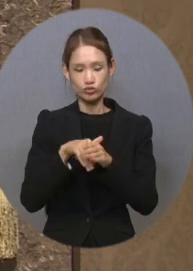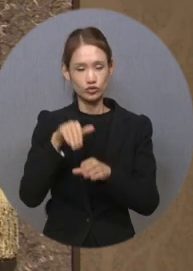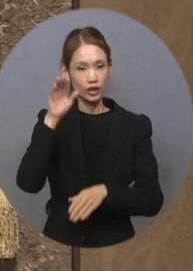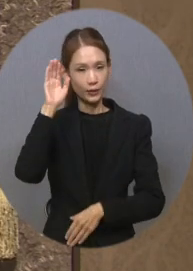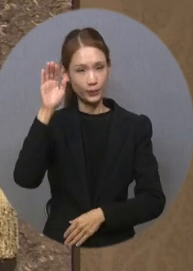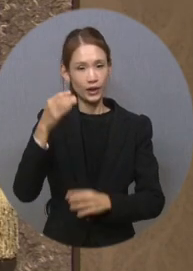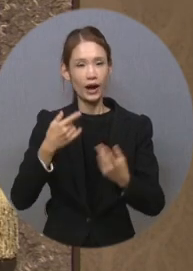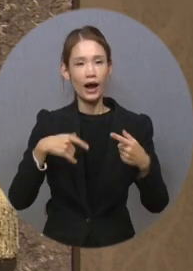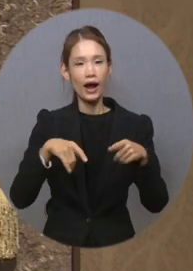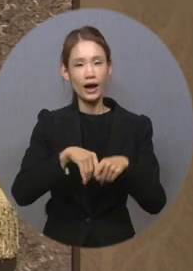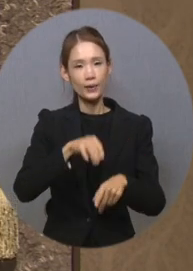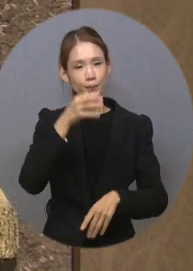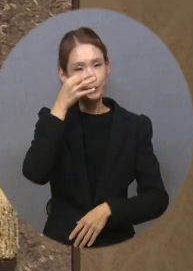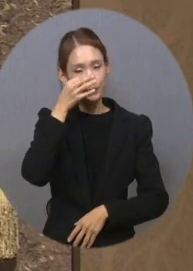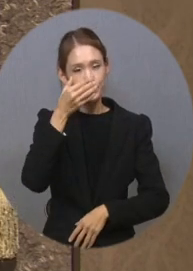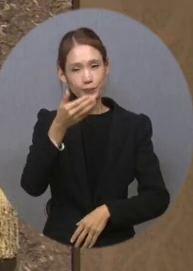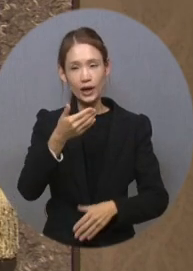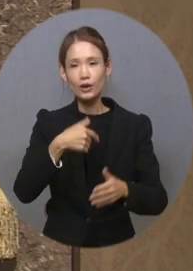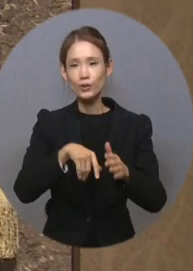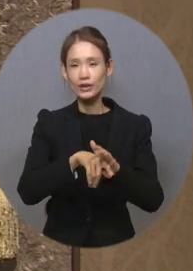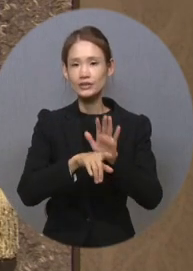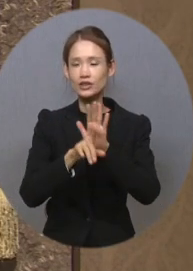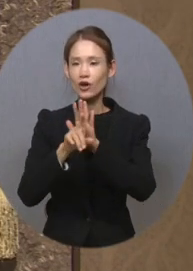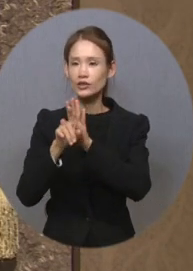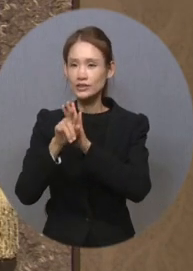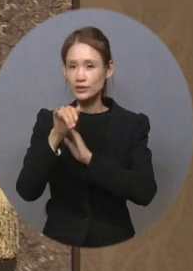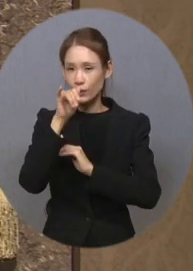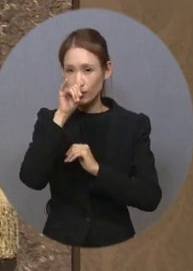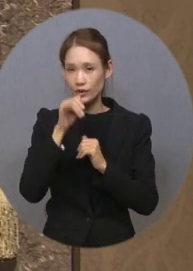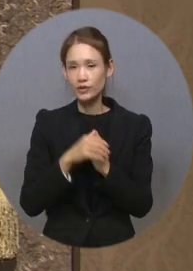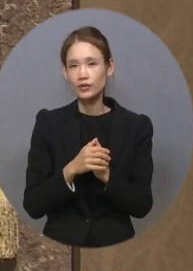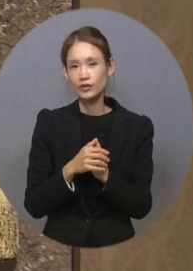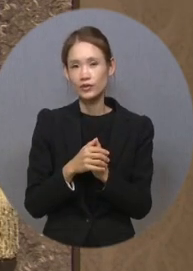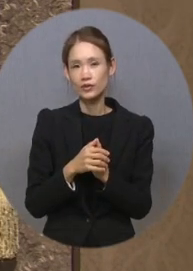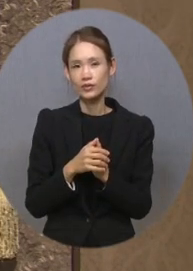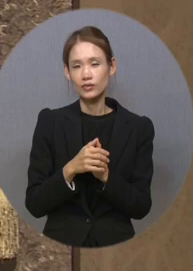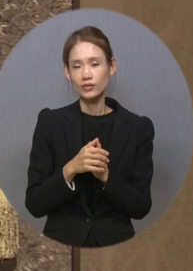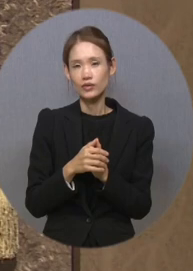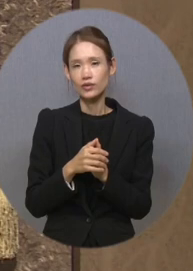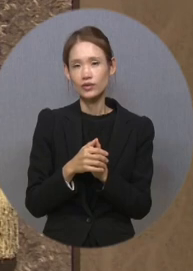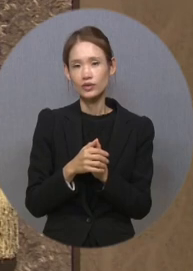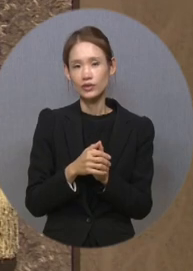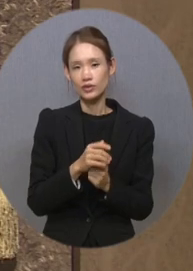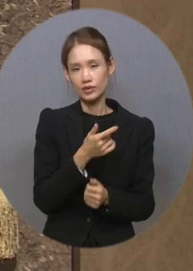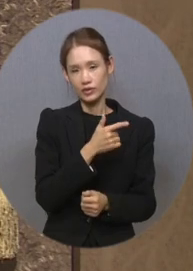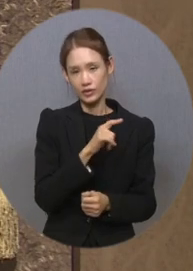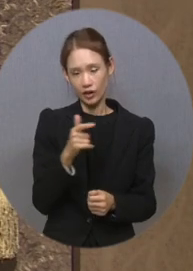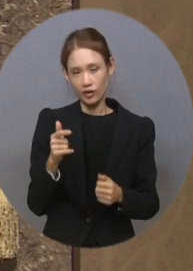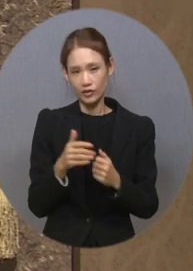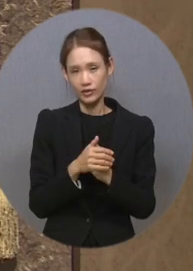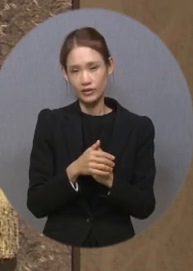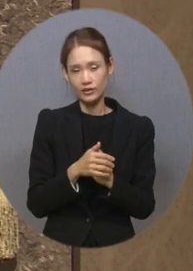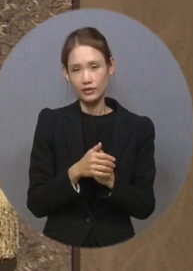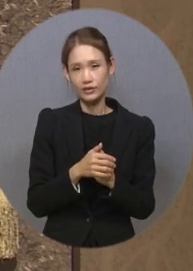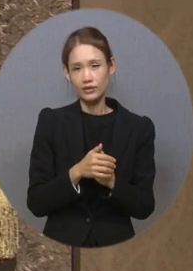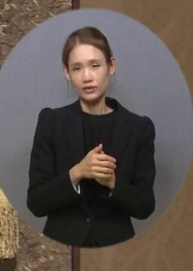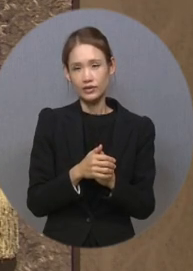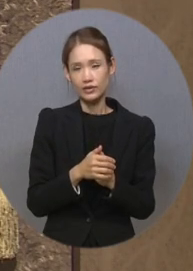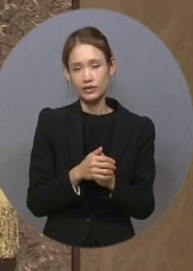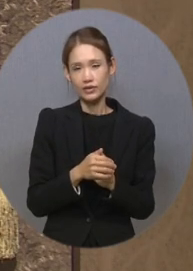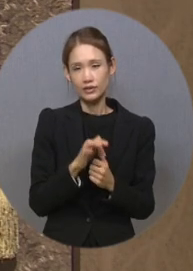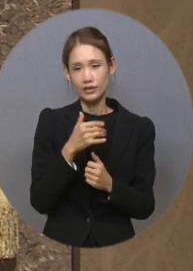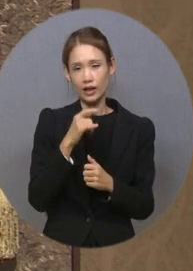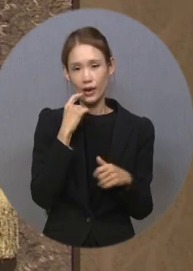걸 함께 보여주자 해서 전시도 하고요. 또 이 여러 가지 이